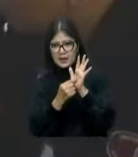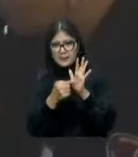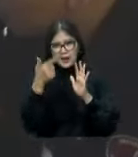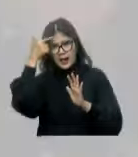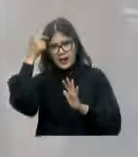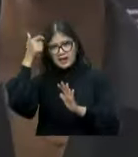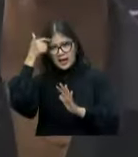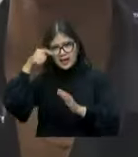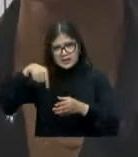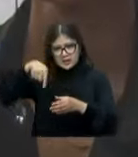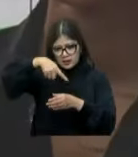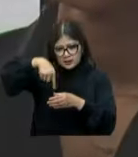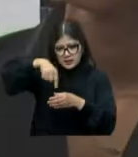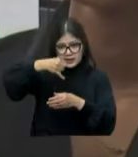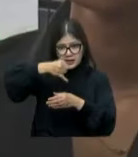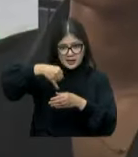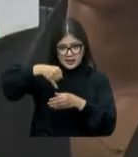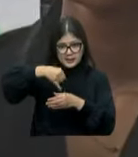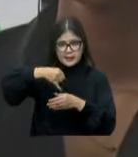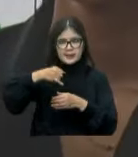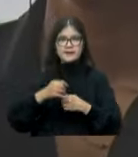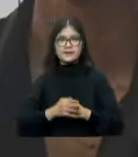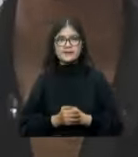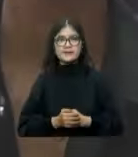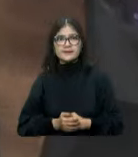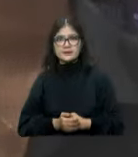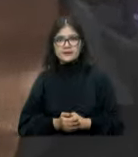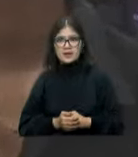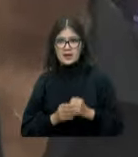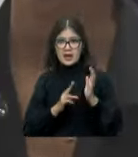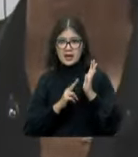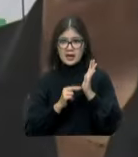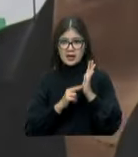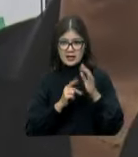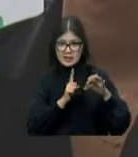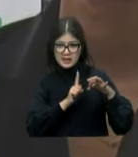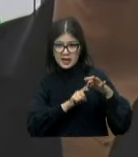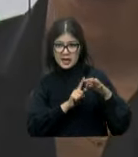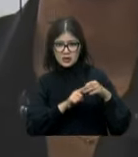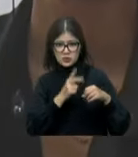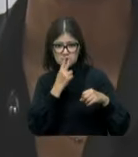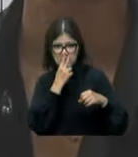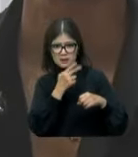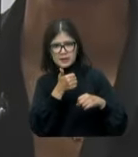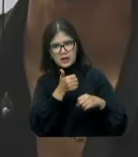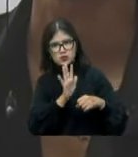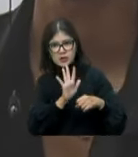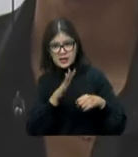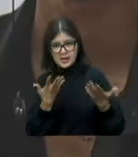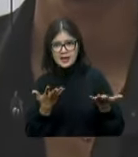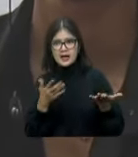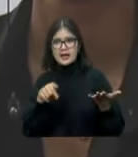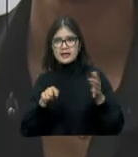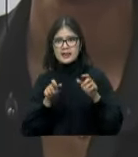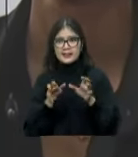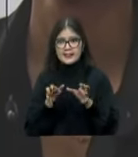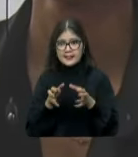latte. Untuk penilaiannya ada sesuai gambar, dari juri akan menyontohkan gambar dan itu